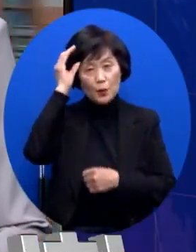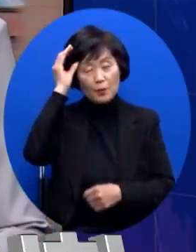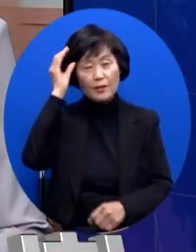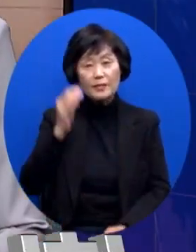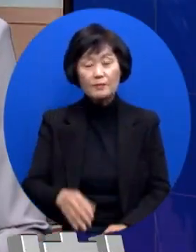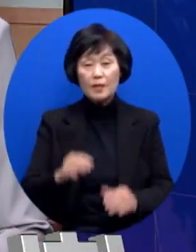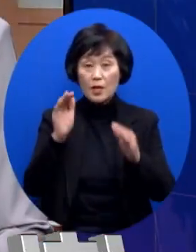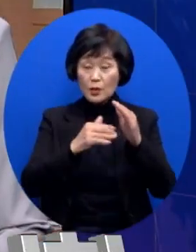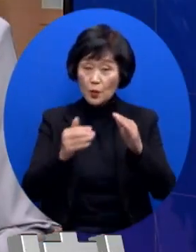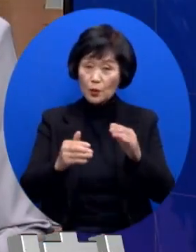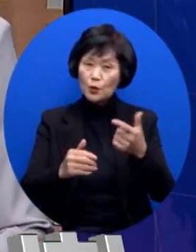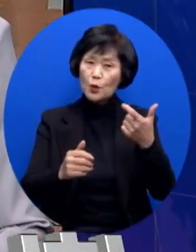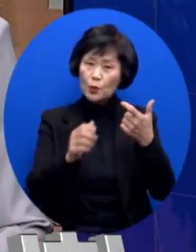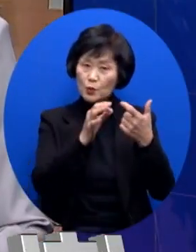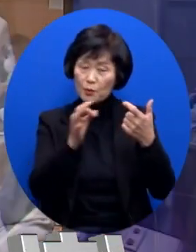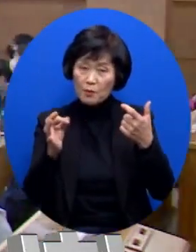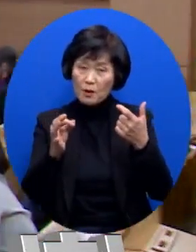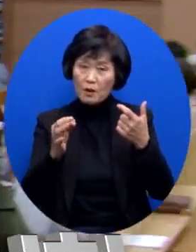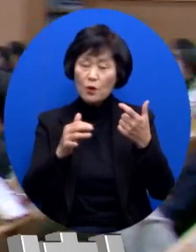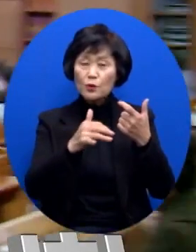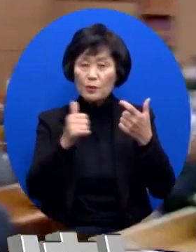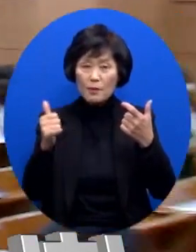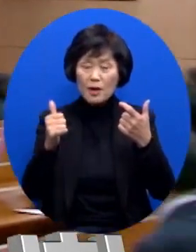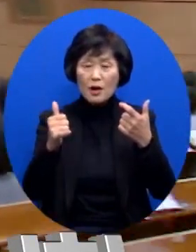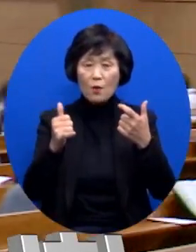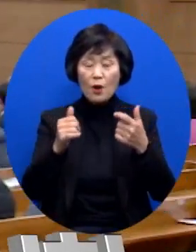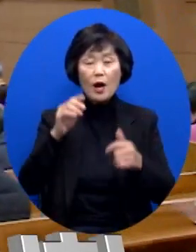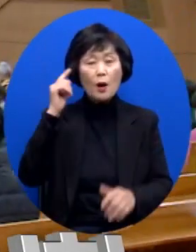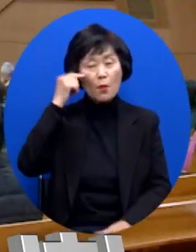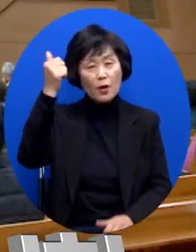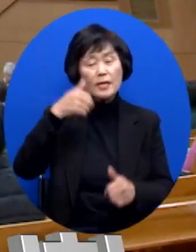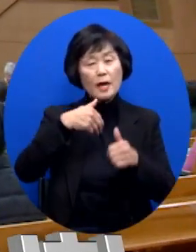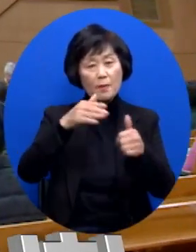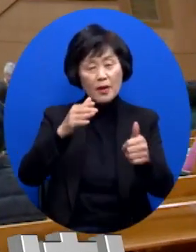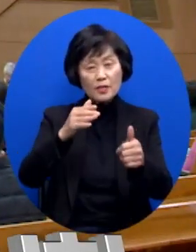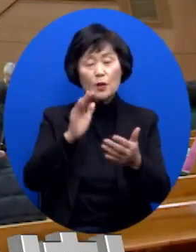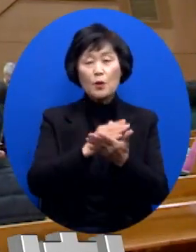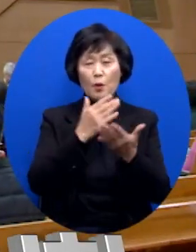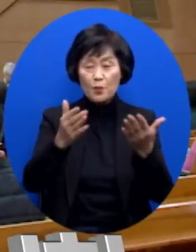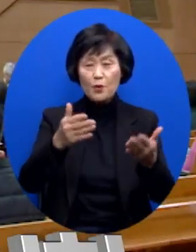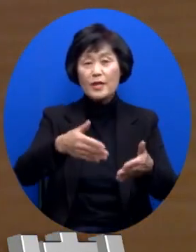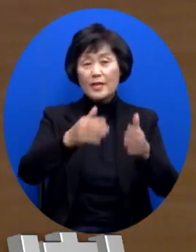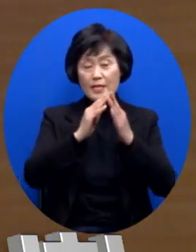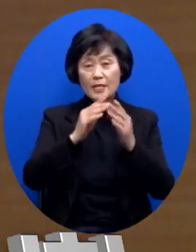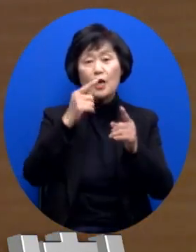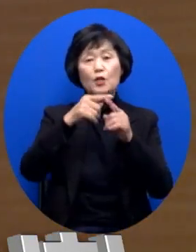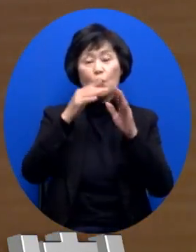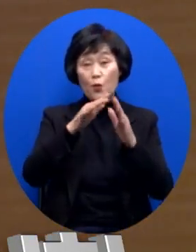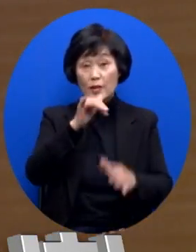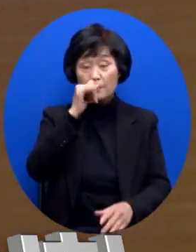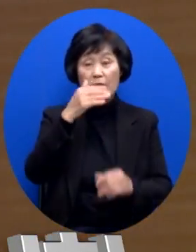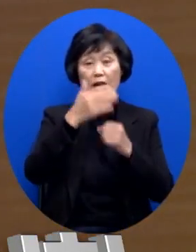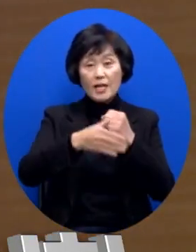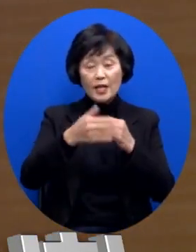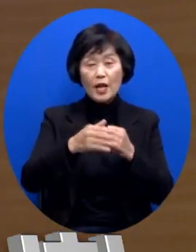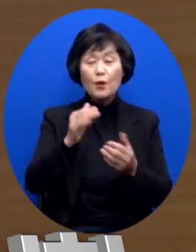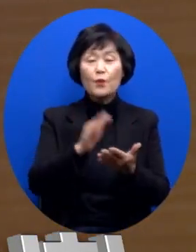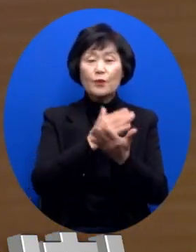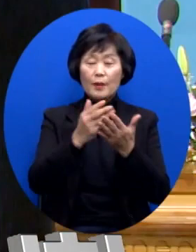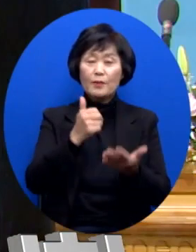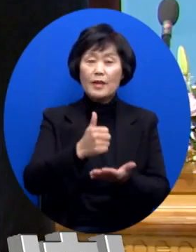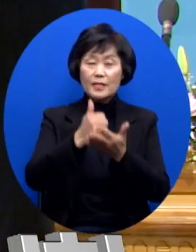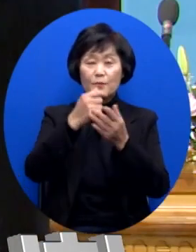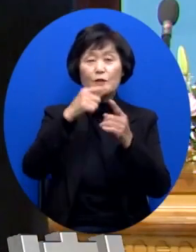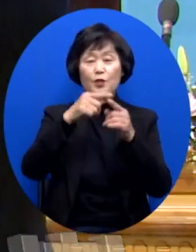성도 60명과 목회자를 파송하는 형태로 분립 개척한 교회가 있습니다. 대구 나눔과 섬김의 교회 이야기를